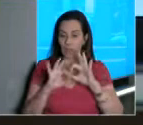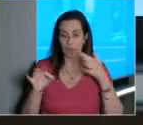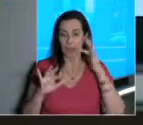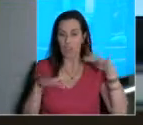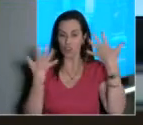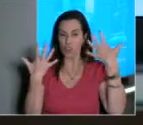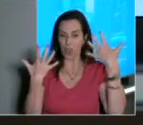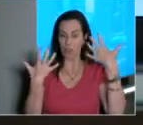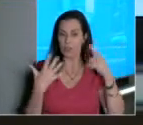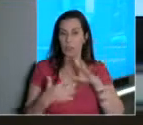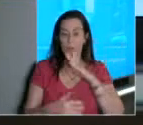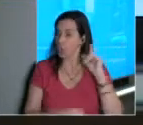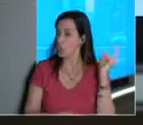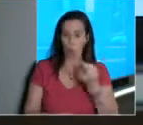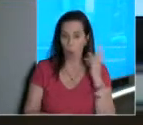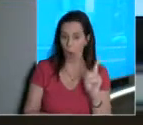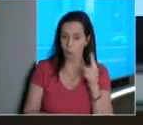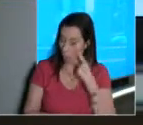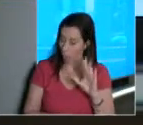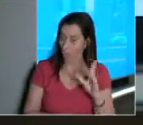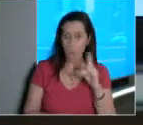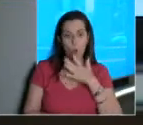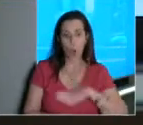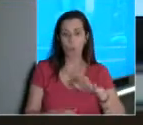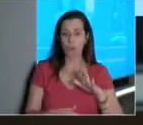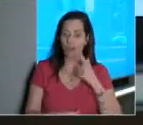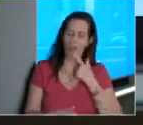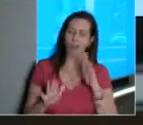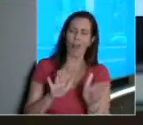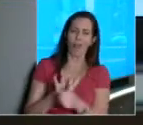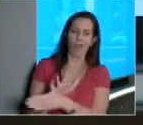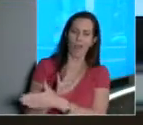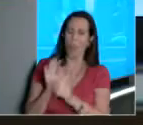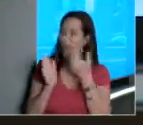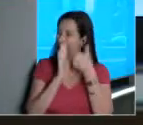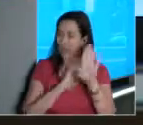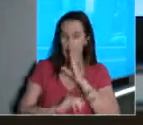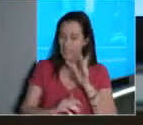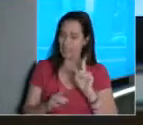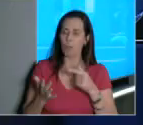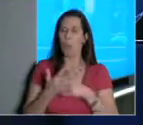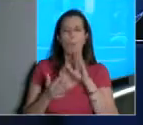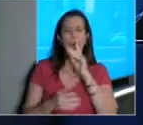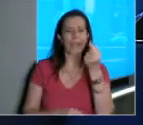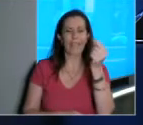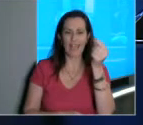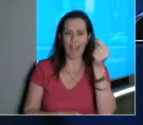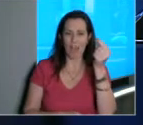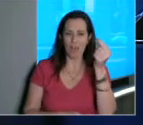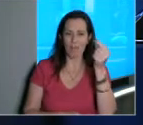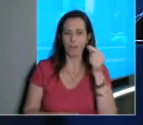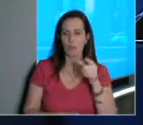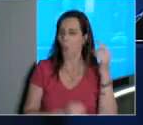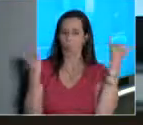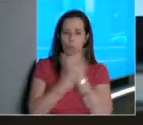עשור מהיום זאת תהיה הבעיה של כל מדינת ישראל. ומי שרוצה לטטט את זה מתחת לשטיח או להתעלם מזה, כאילו זה איזה בעיה קטנה וזניחה,